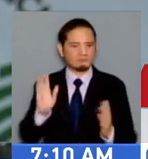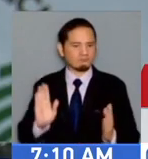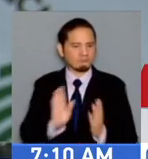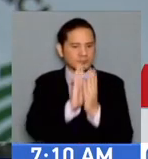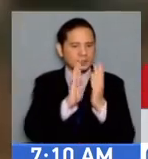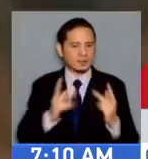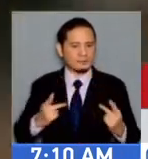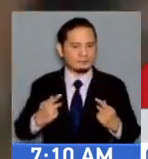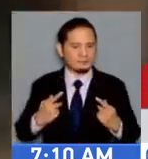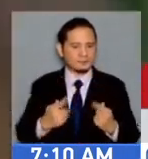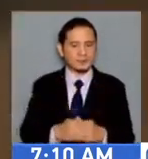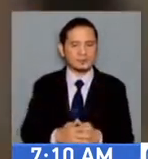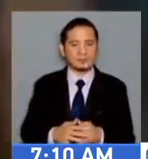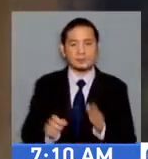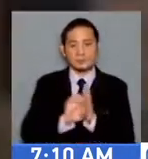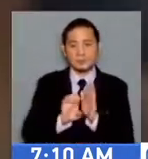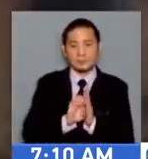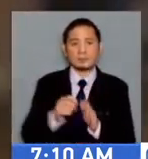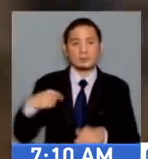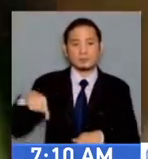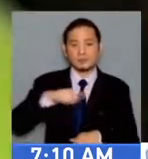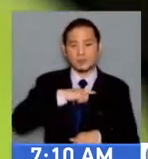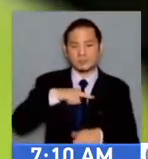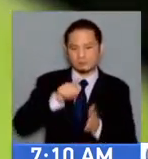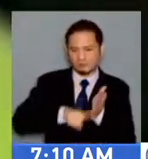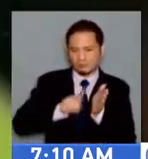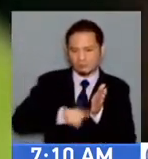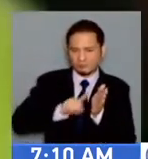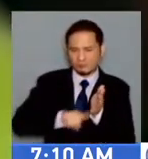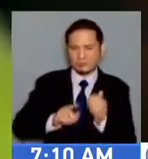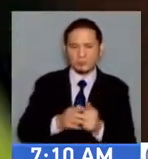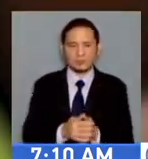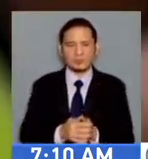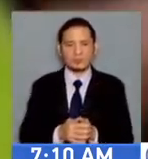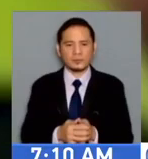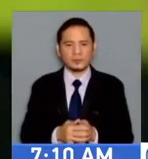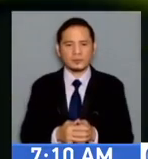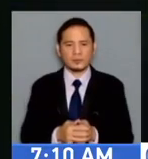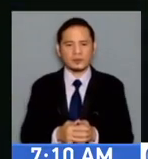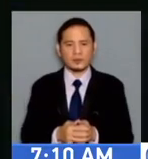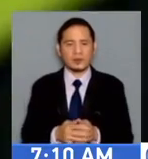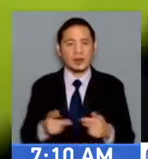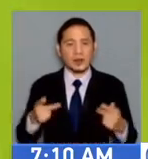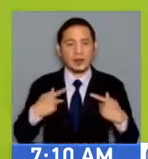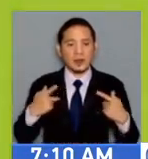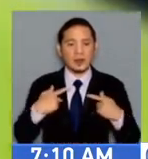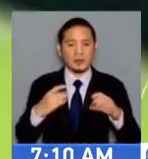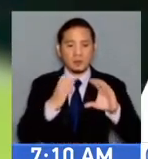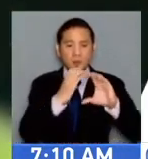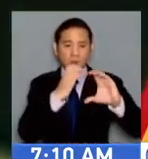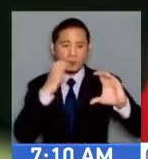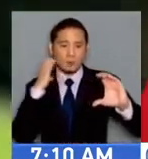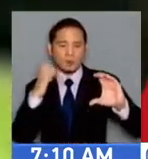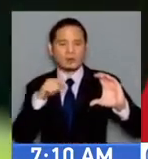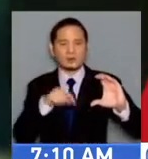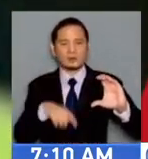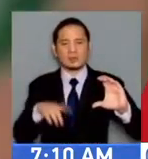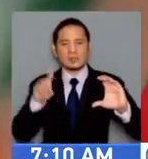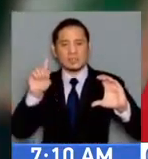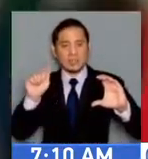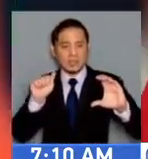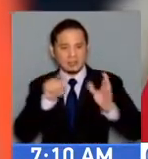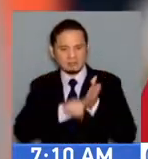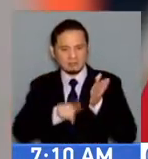those smugglers. Kahon-kahong bans o siopaw ang tumambad sa container van na inspeksyonin ng DA sa Manila International Container